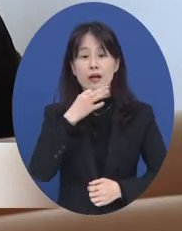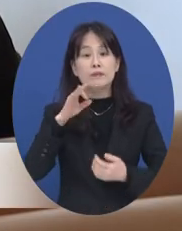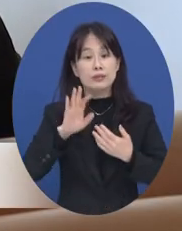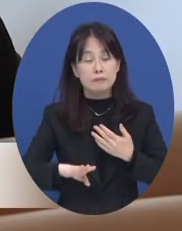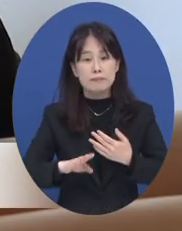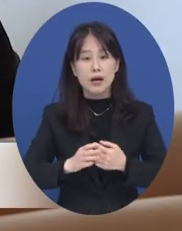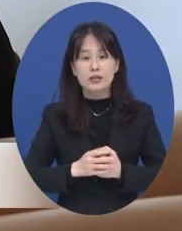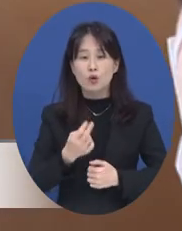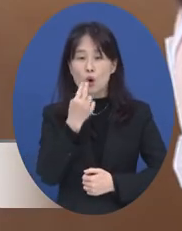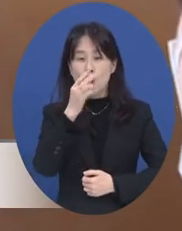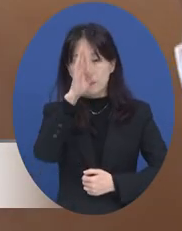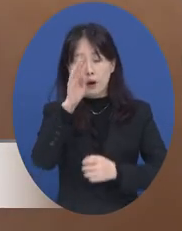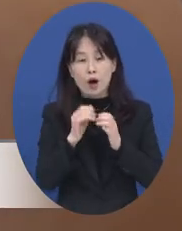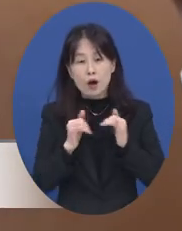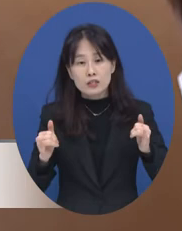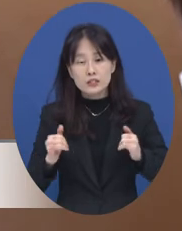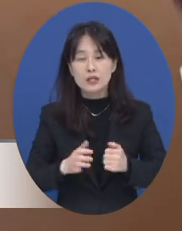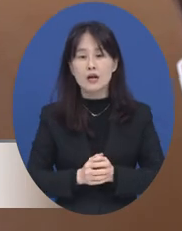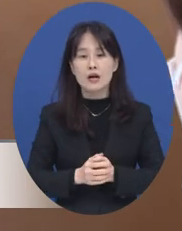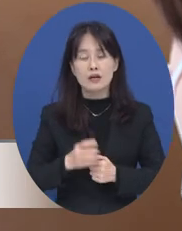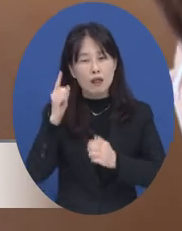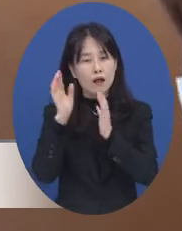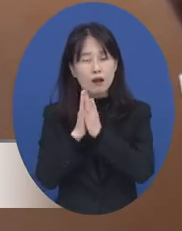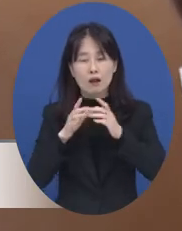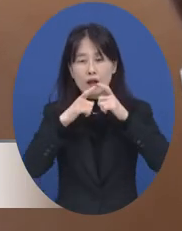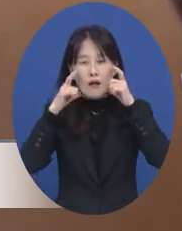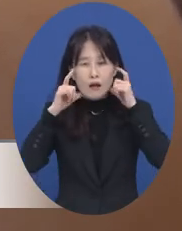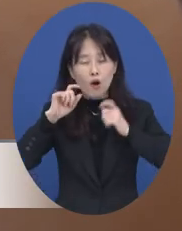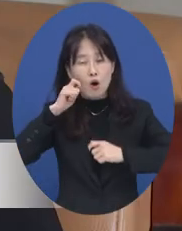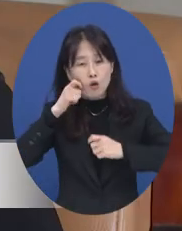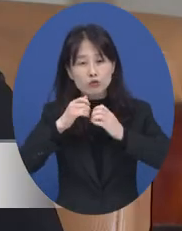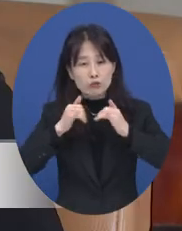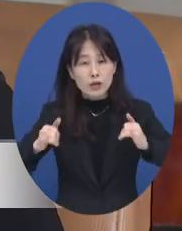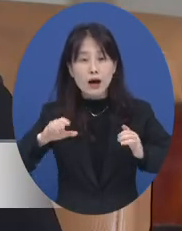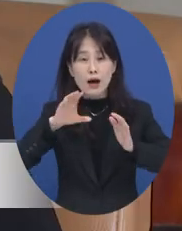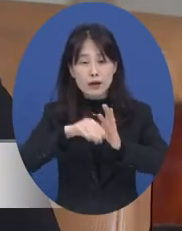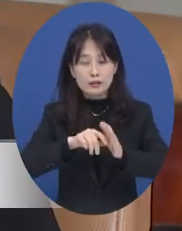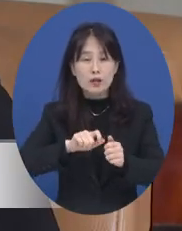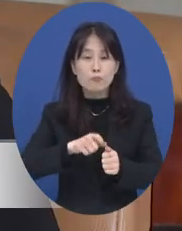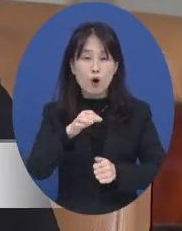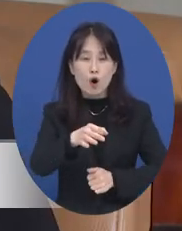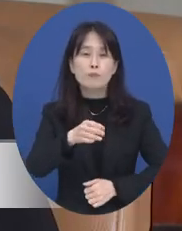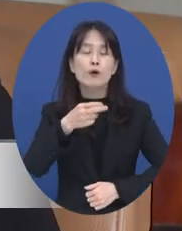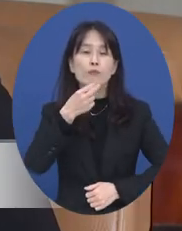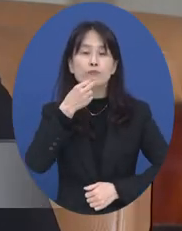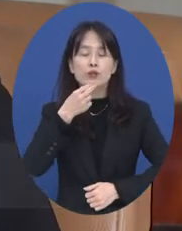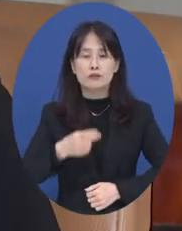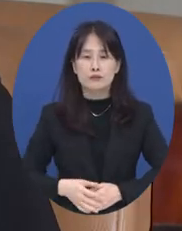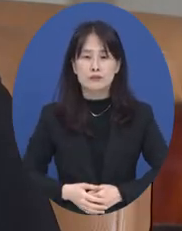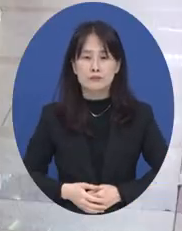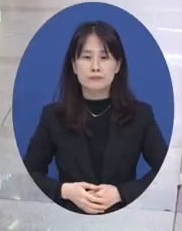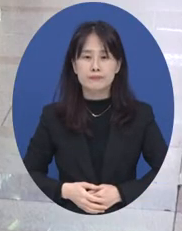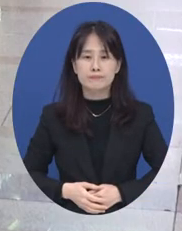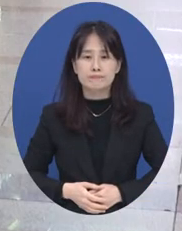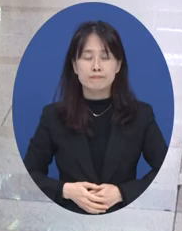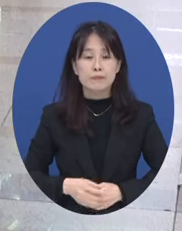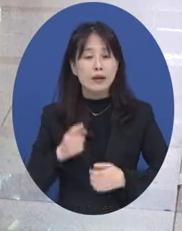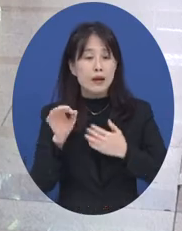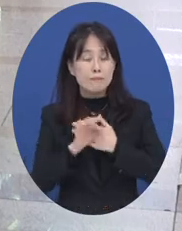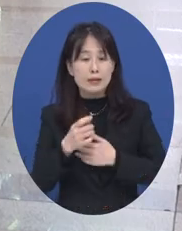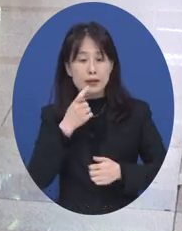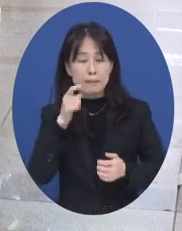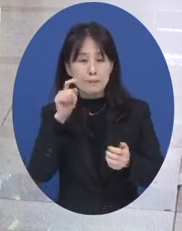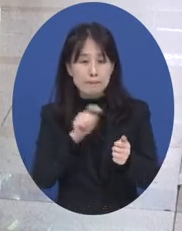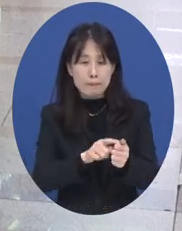미만인 아 호흡기 질환자 스스로 마스크 착용이 어려운 사람 등의 경우엔 과태료 부과 대상에서 제외됩니다 만약